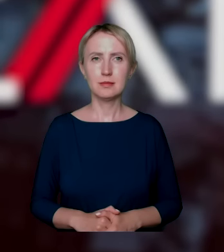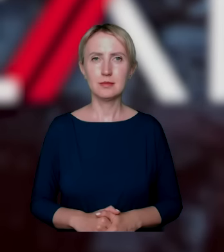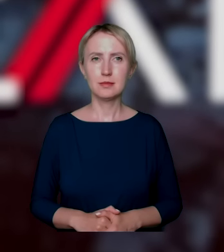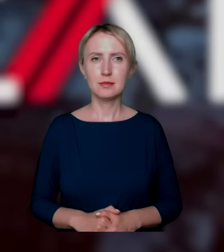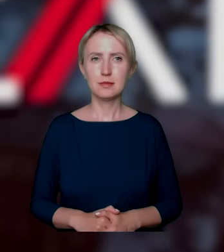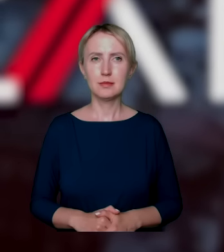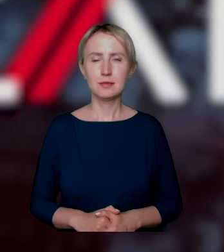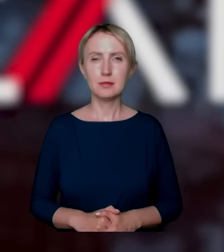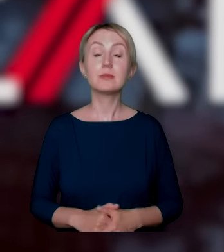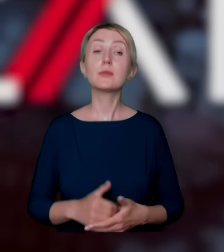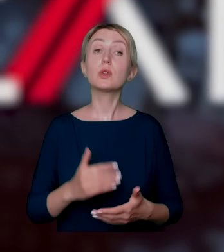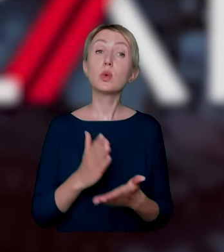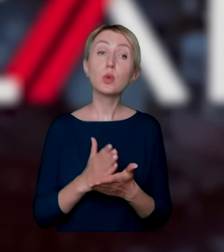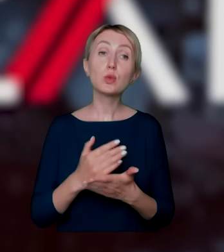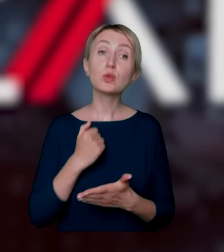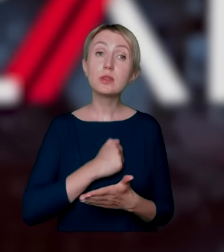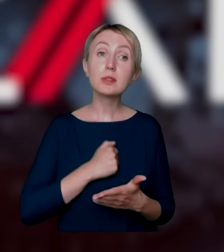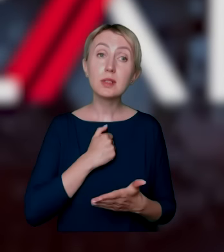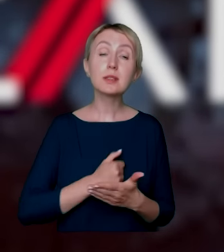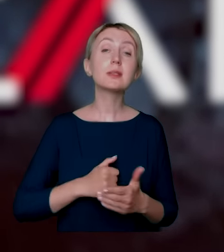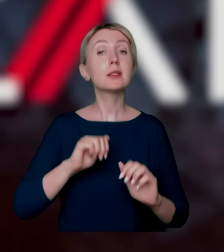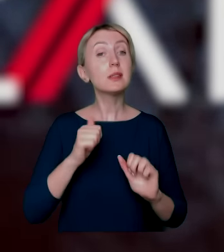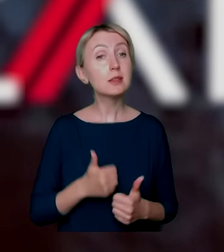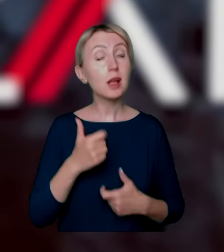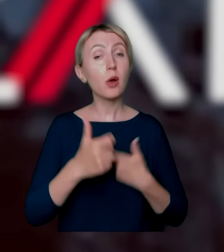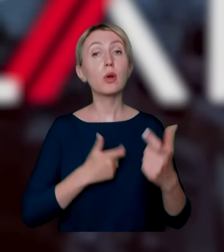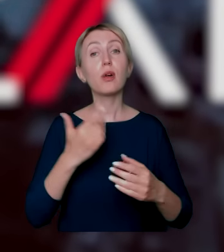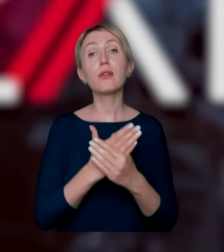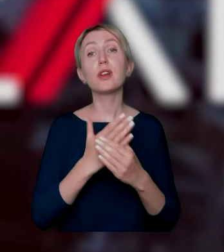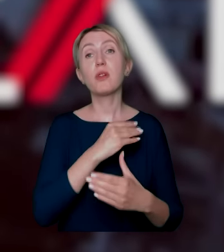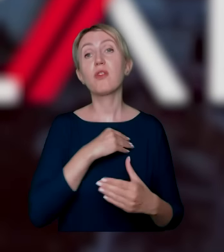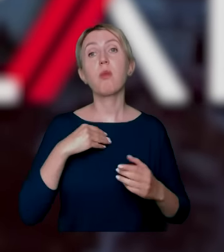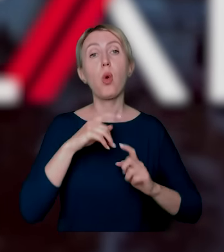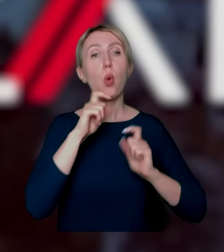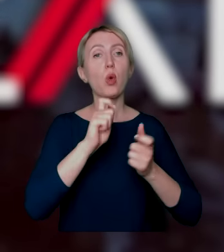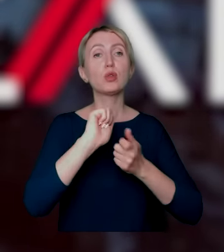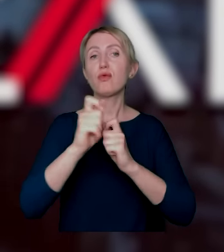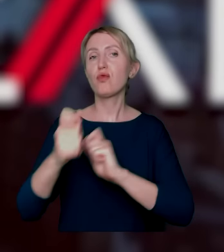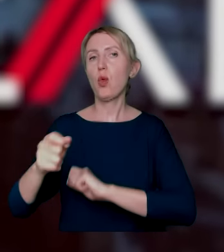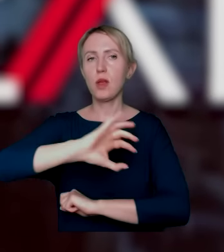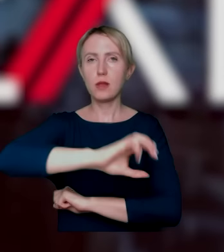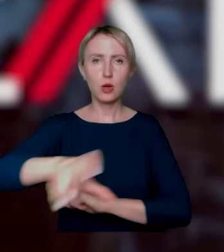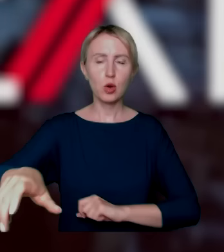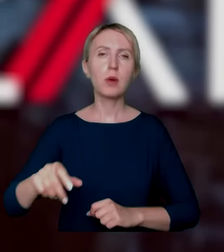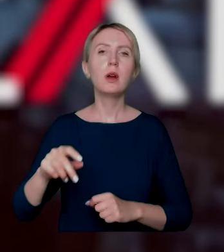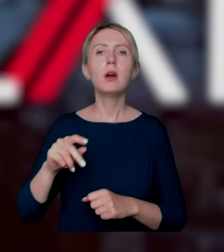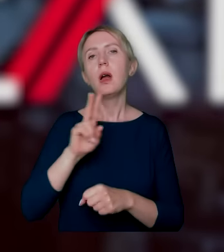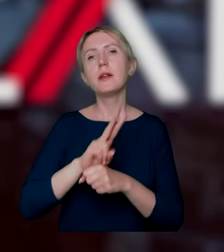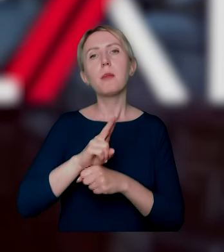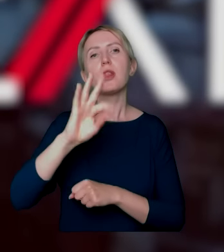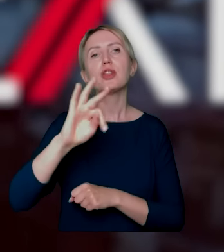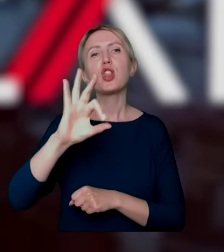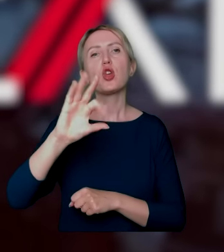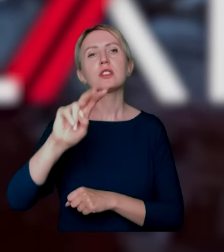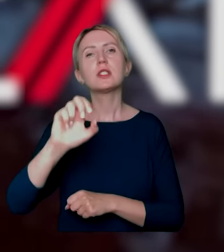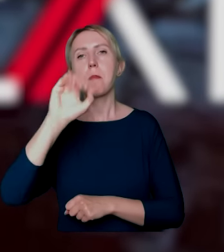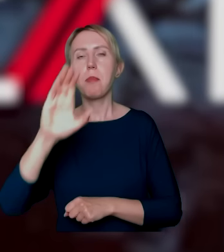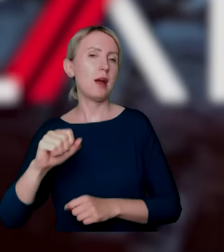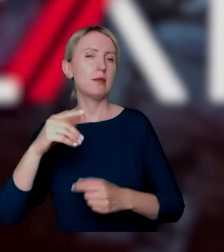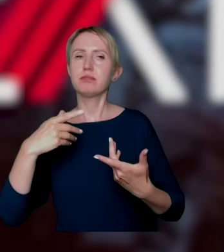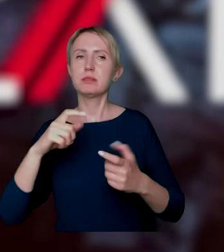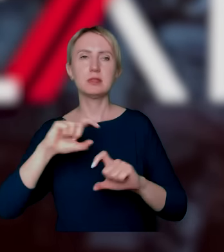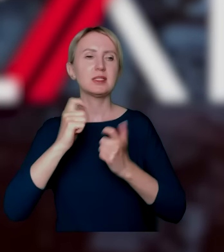To już niestety stała tendencja. Kolejne firmy w Polsce ogłaszają zwolnienia grupowe. Japoński gigant Toshiba poinformował o wstrzymaniu całej produkcji